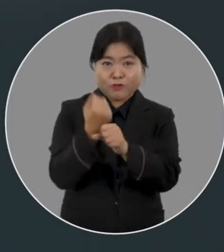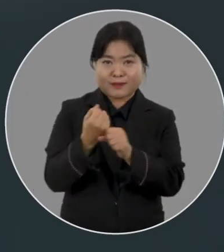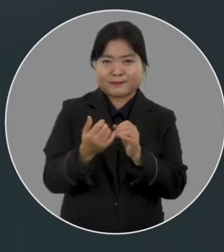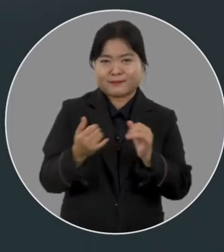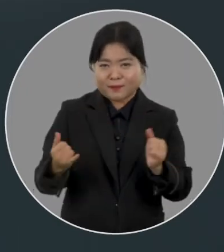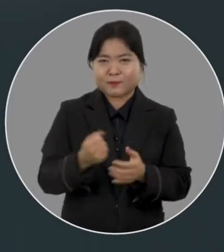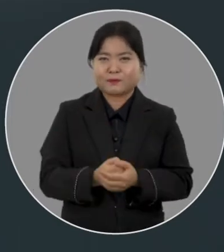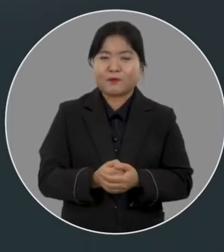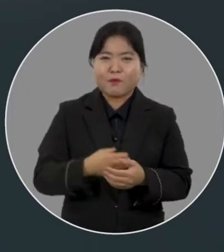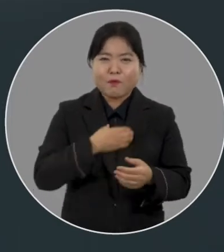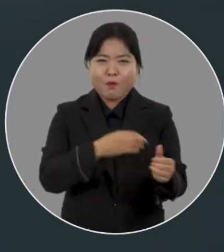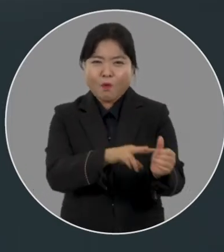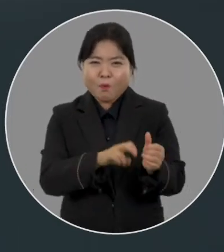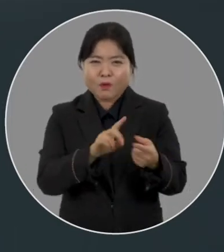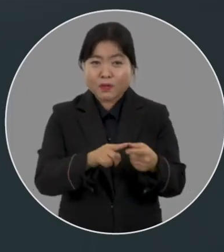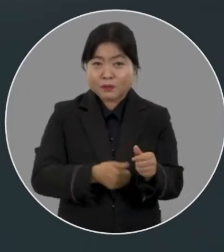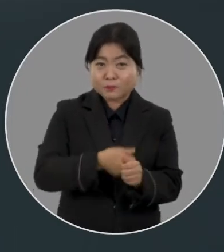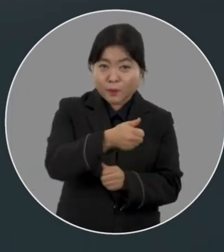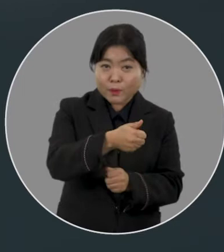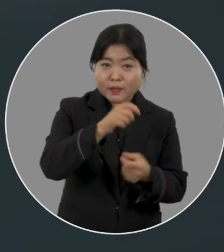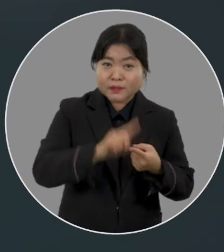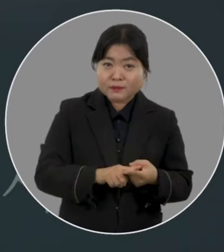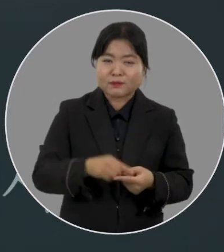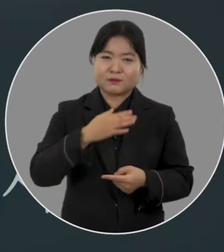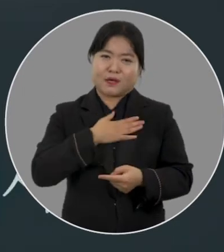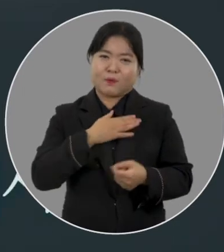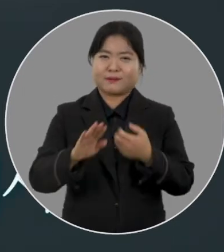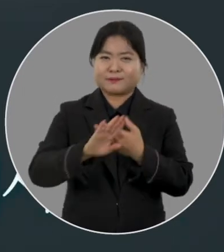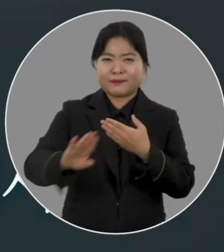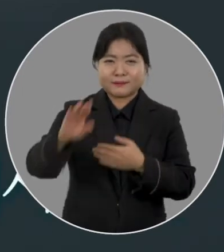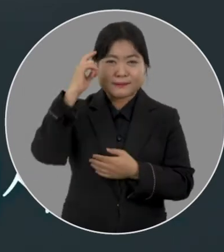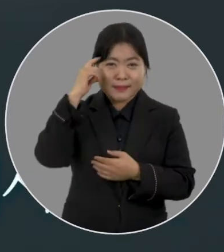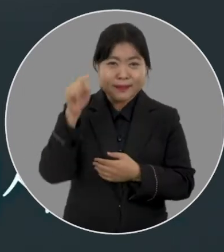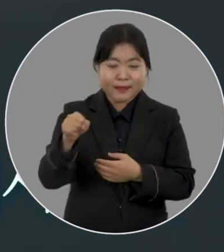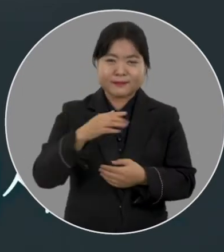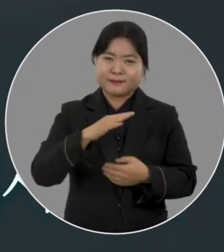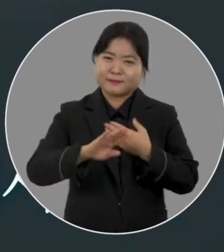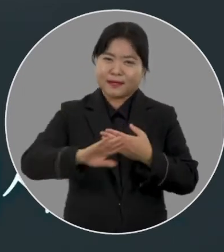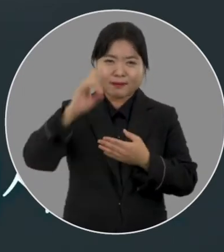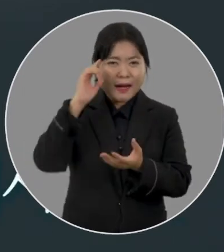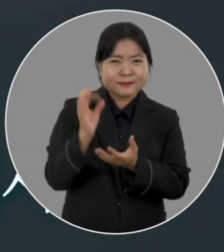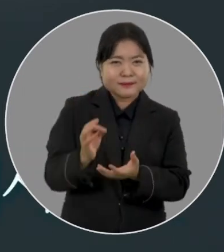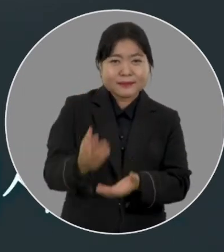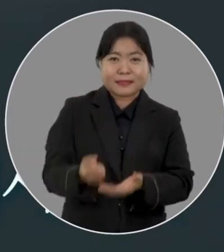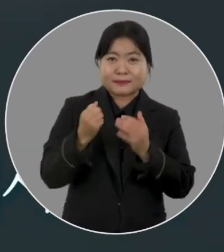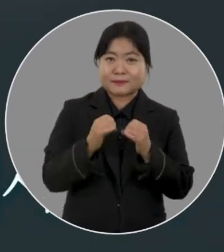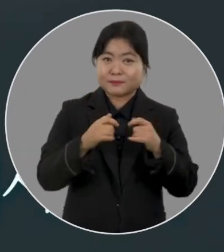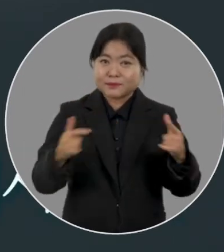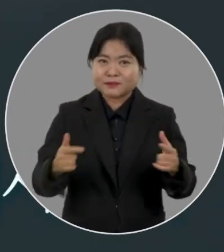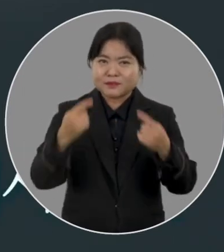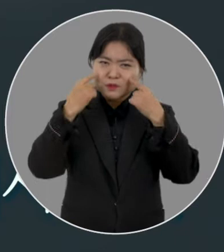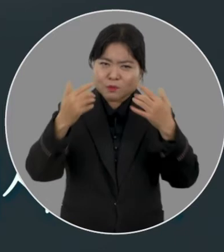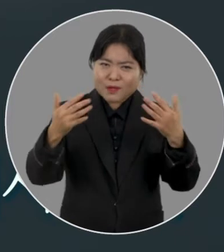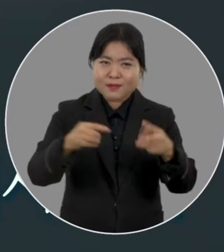문화인류학자로서 혐오를 극복하는 데 대해서는 나와 다른 생각, 다른 가치를 가진 사람들을